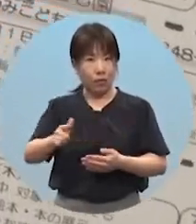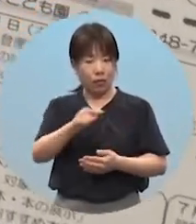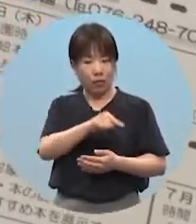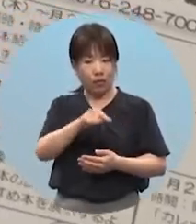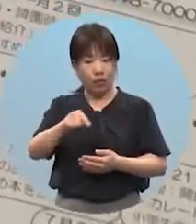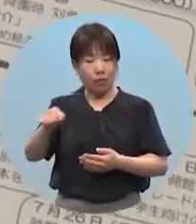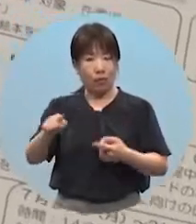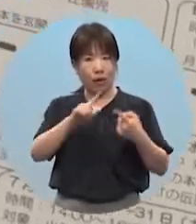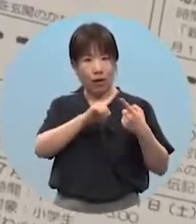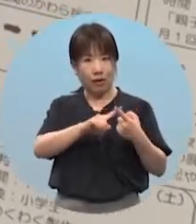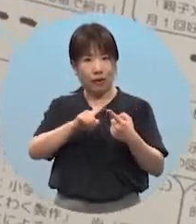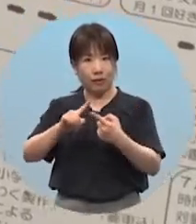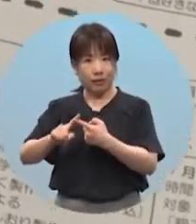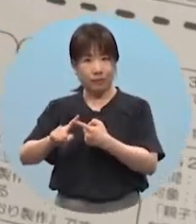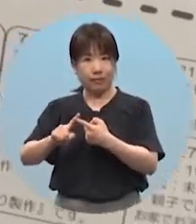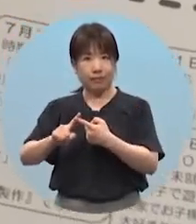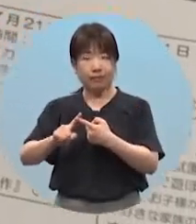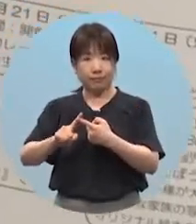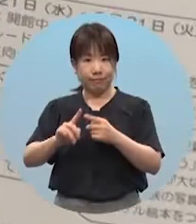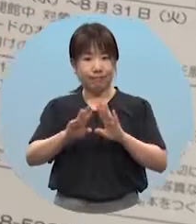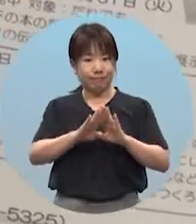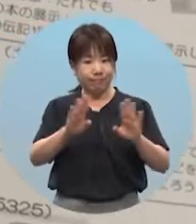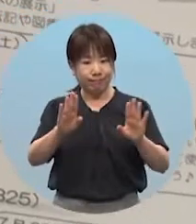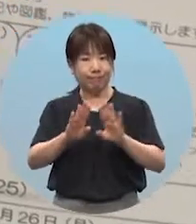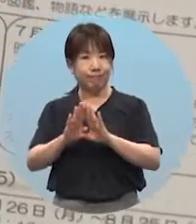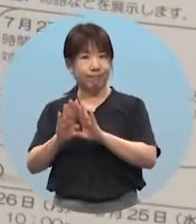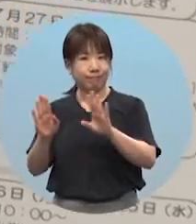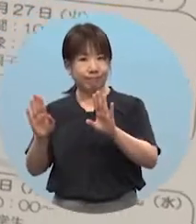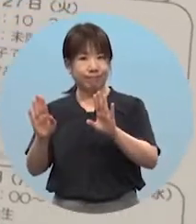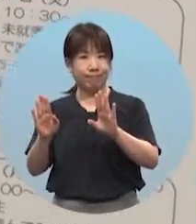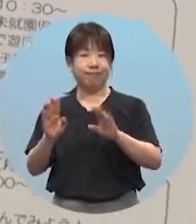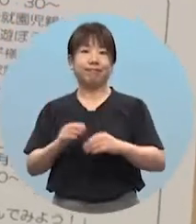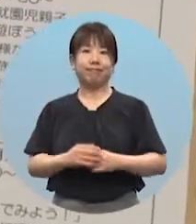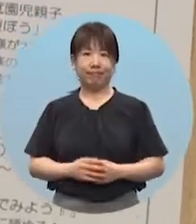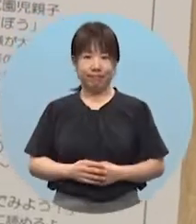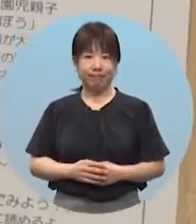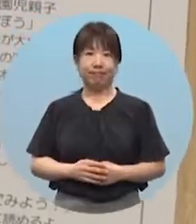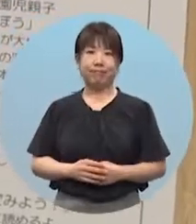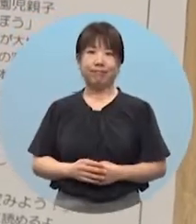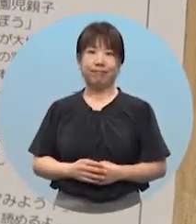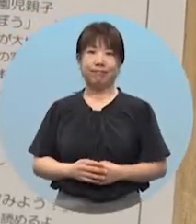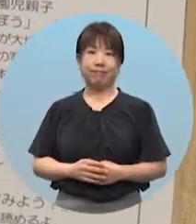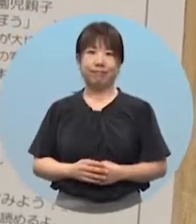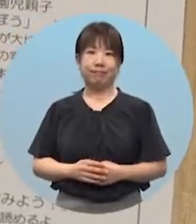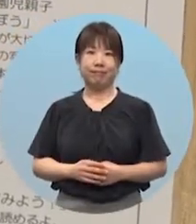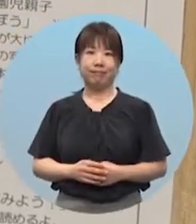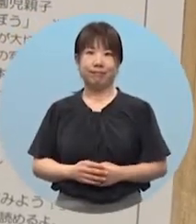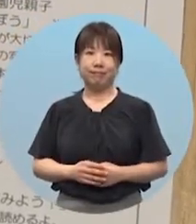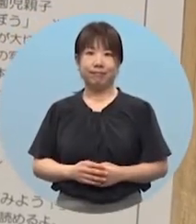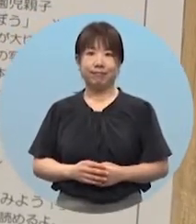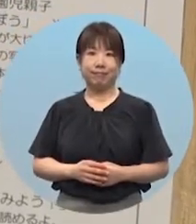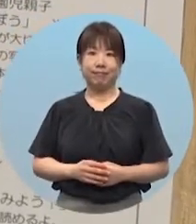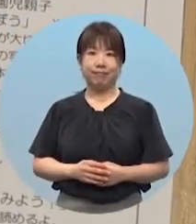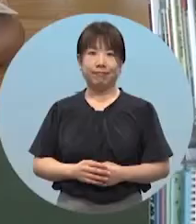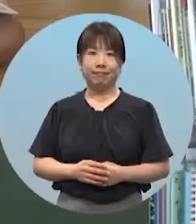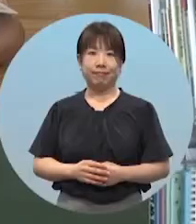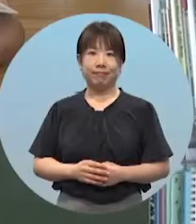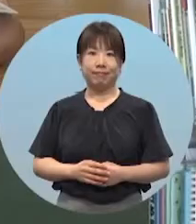のその状況に合わせていろんな取り組みを考えて行ってもらっています。